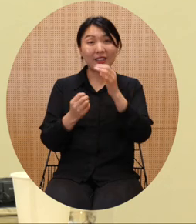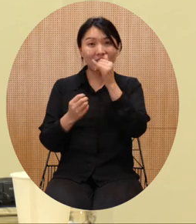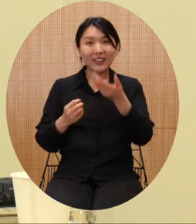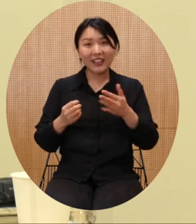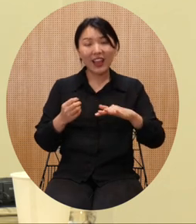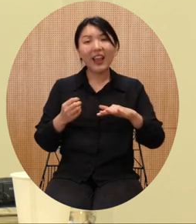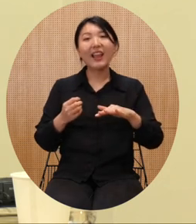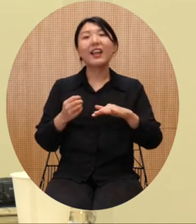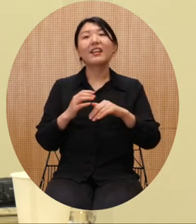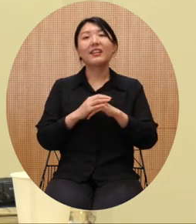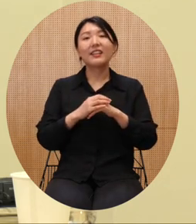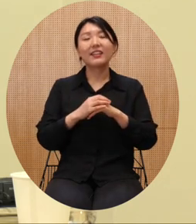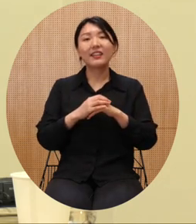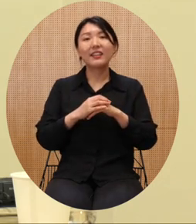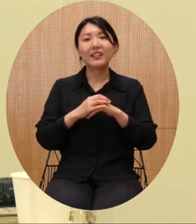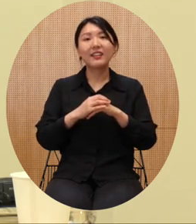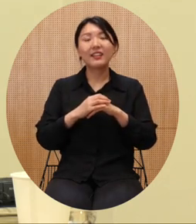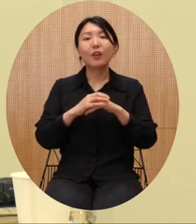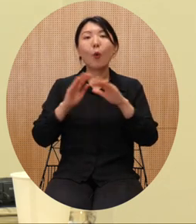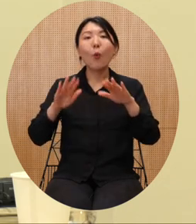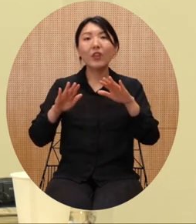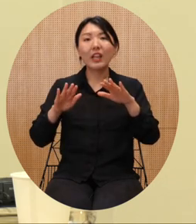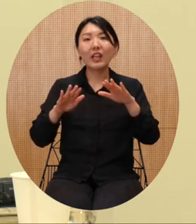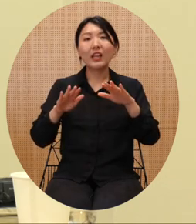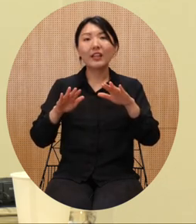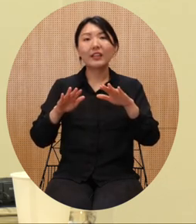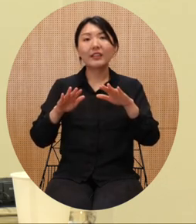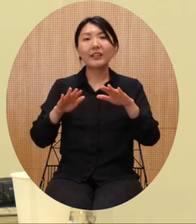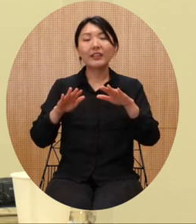읽었었는데, 오늘은 좀,